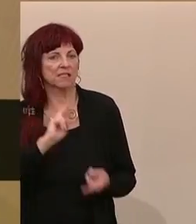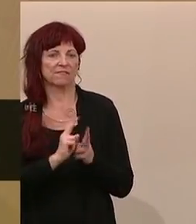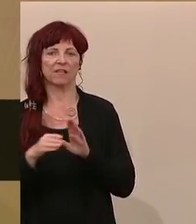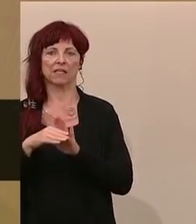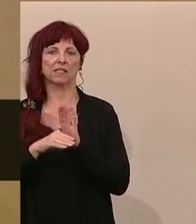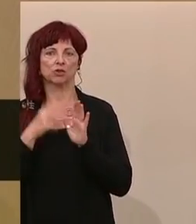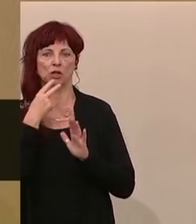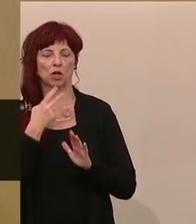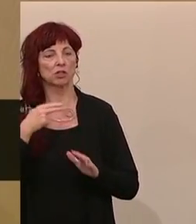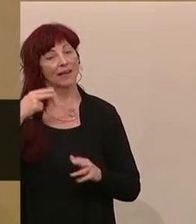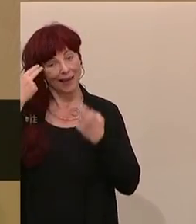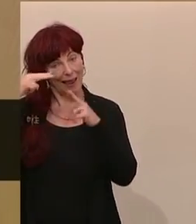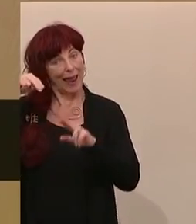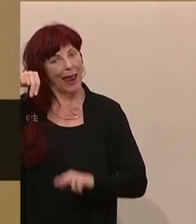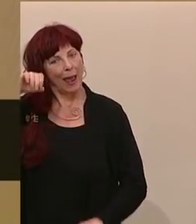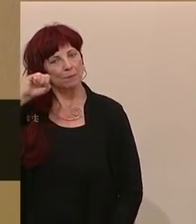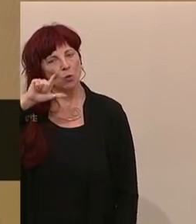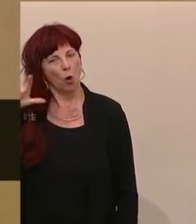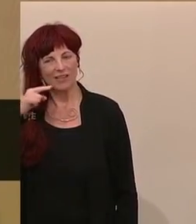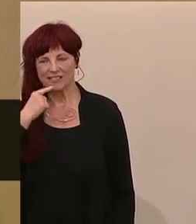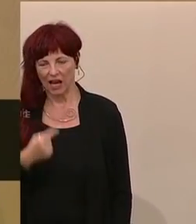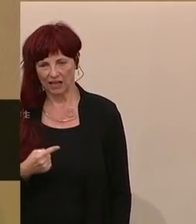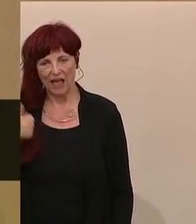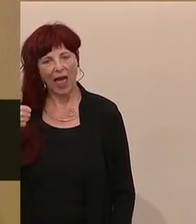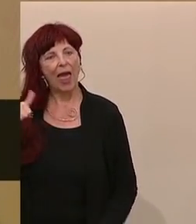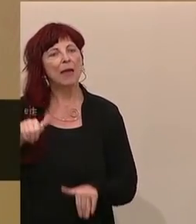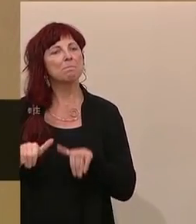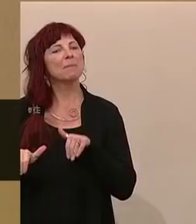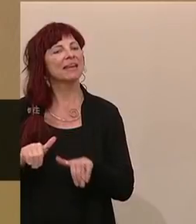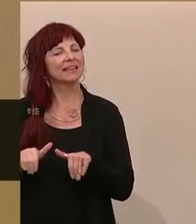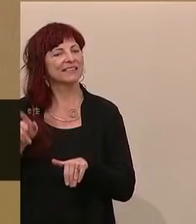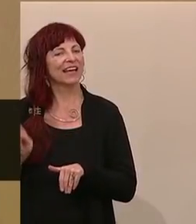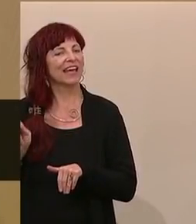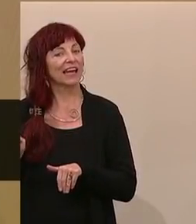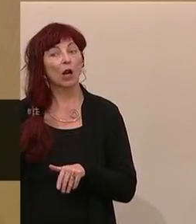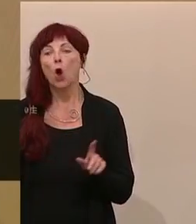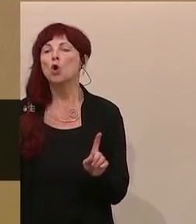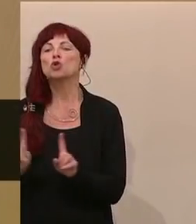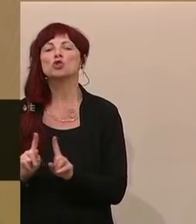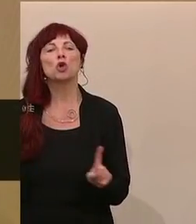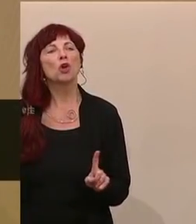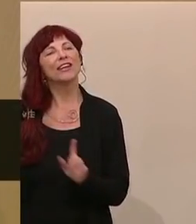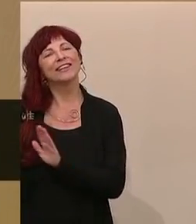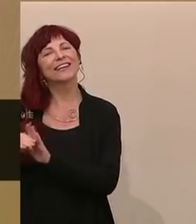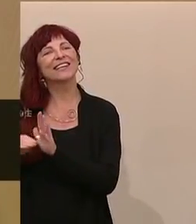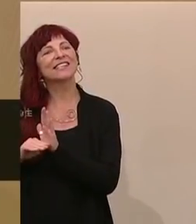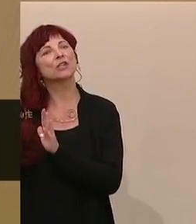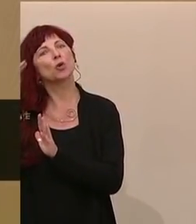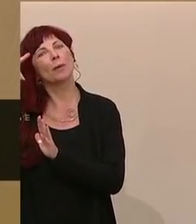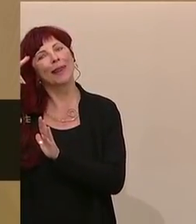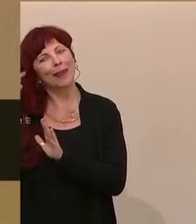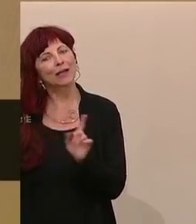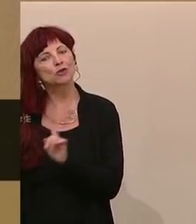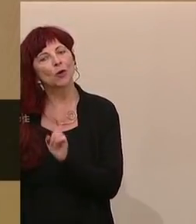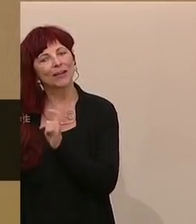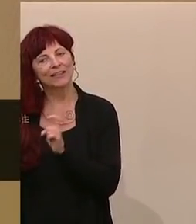Noll hat gesagt, ein Minister, also der Herr Kickl, darf nicht über Gesetze nachdenken und sie nicht diskutieren. Sie wissen aber schon, was